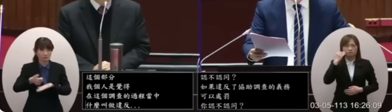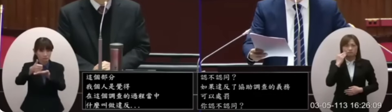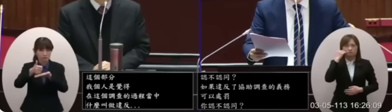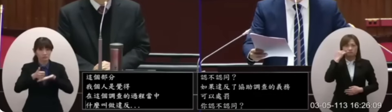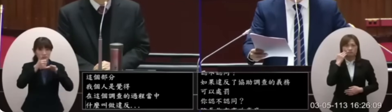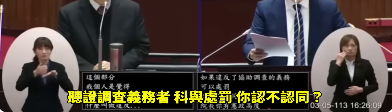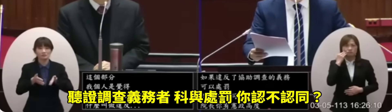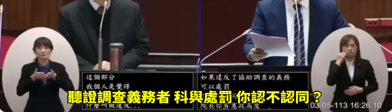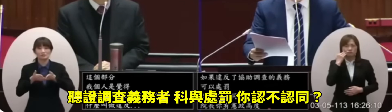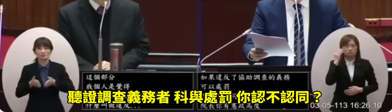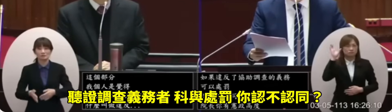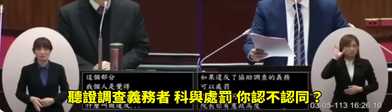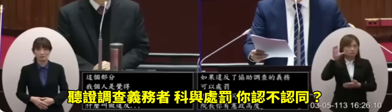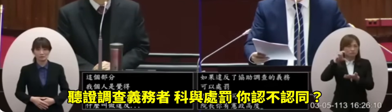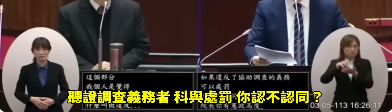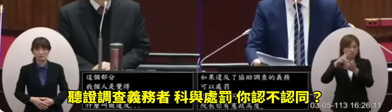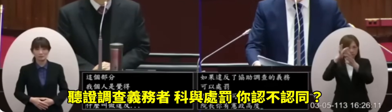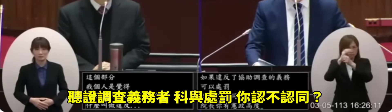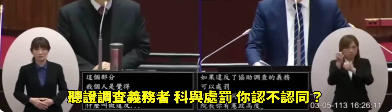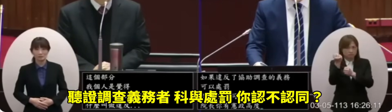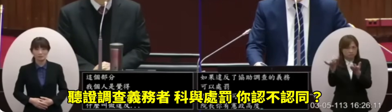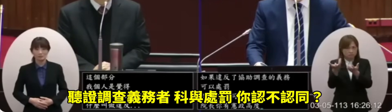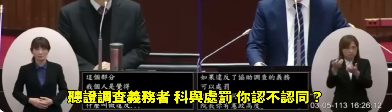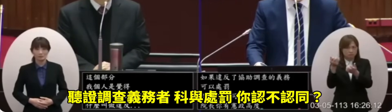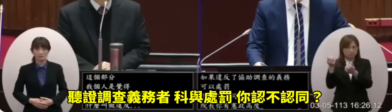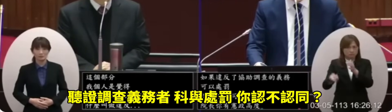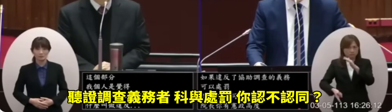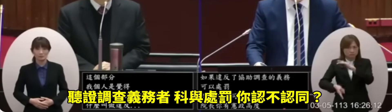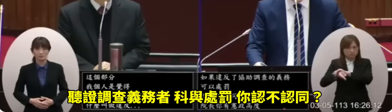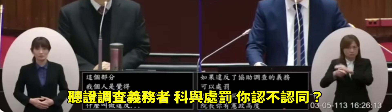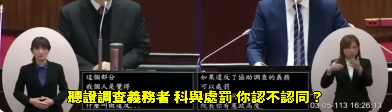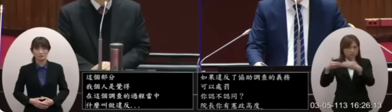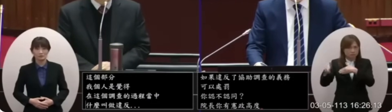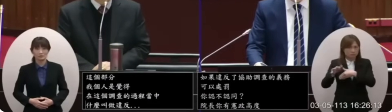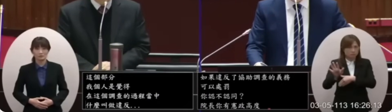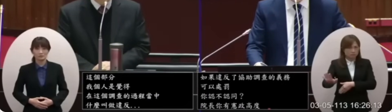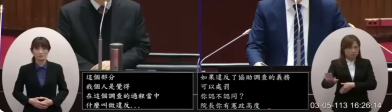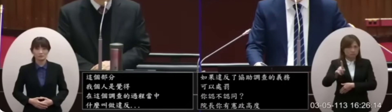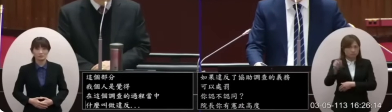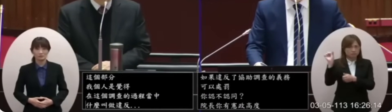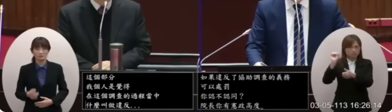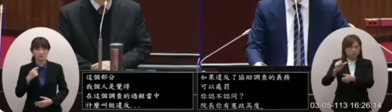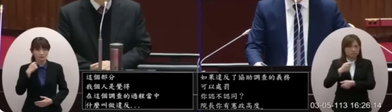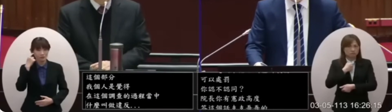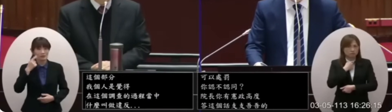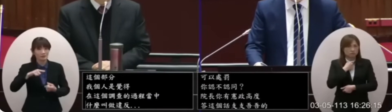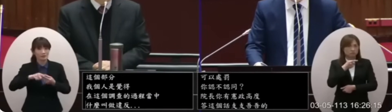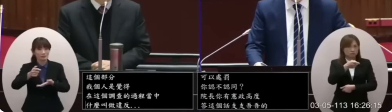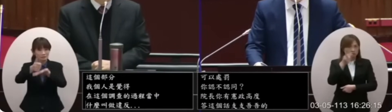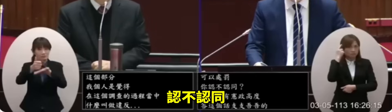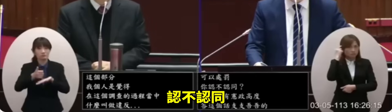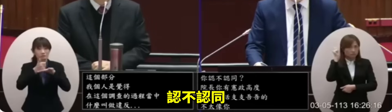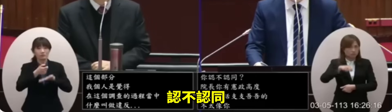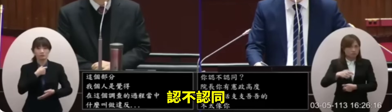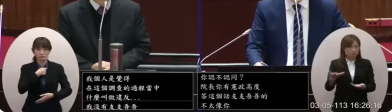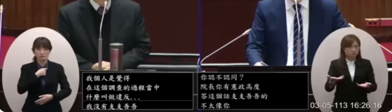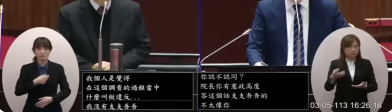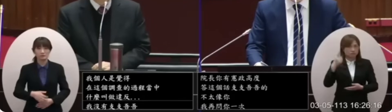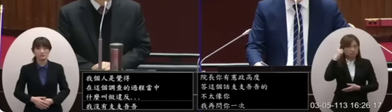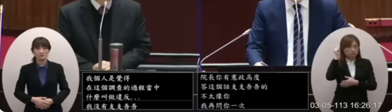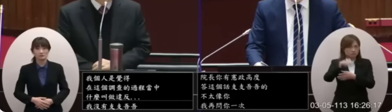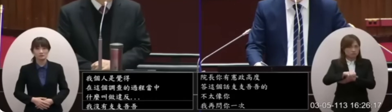反听证调查义务者，科予处罚，你认不认同？ 我觉得应该彼此尊重， 认不认